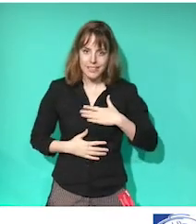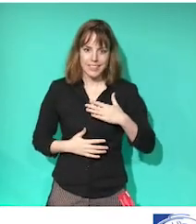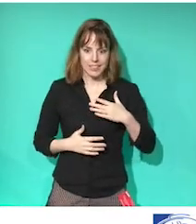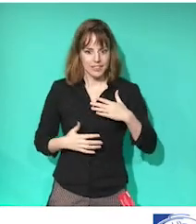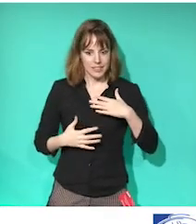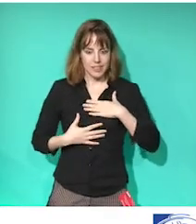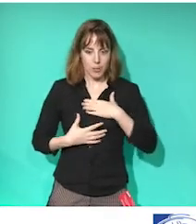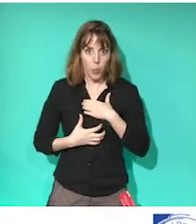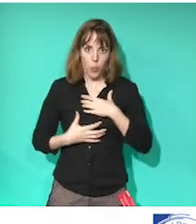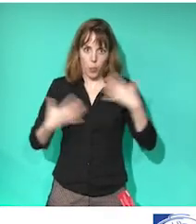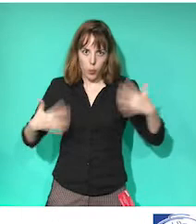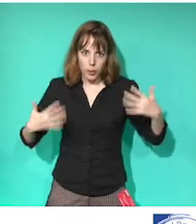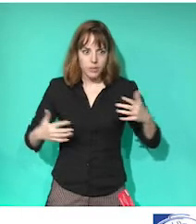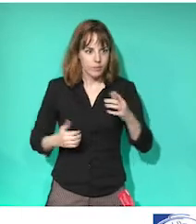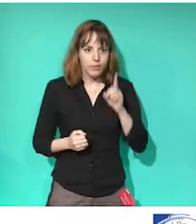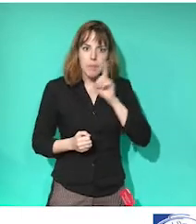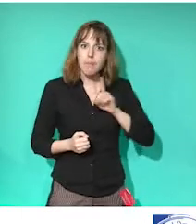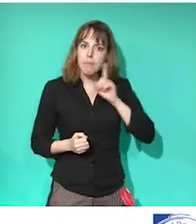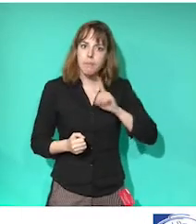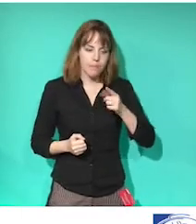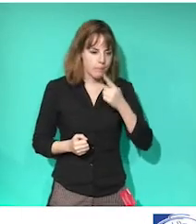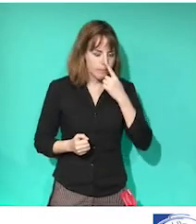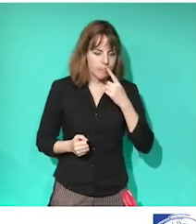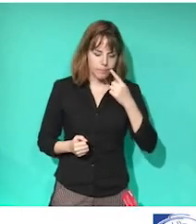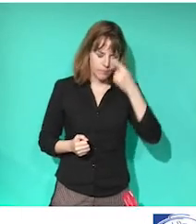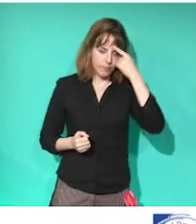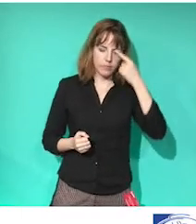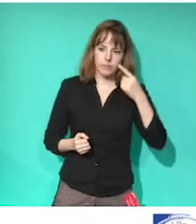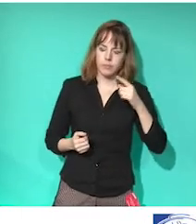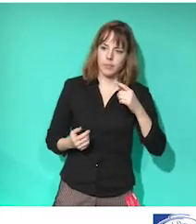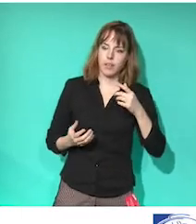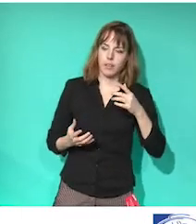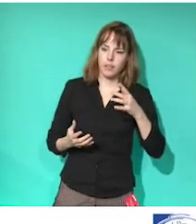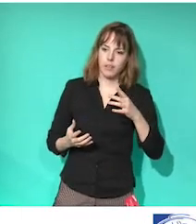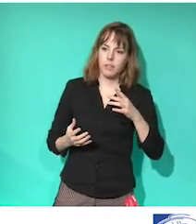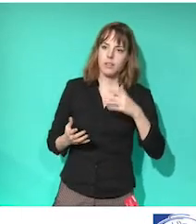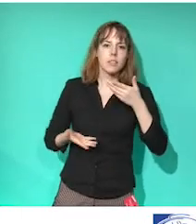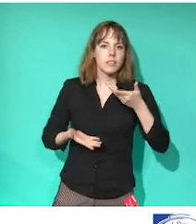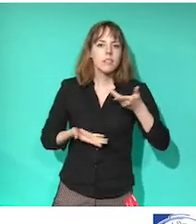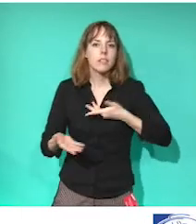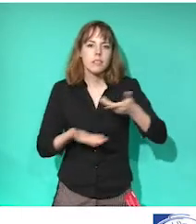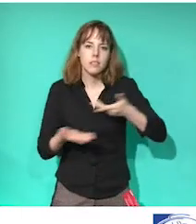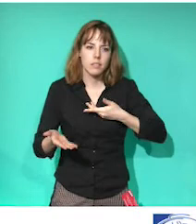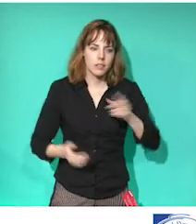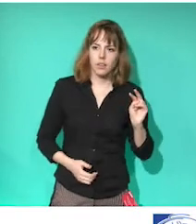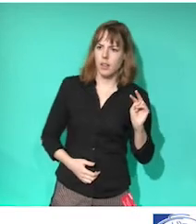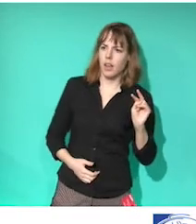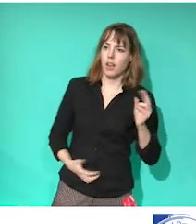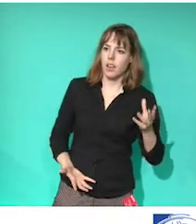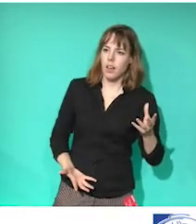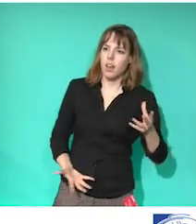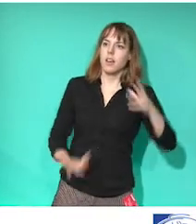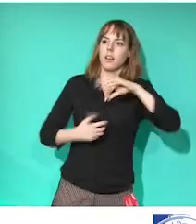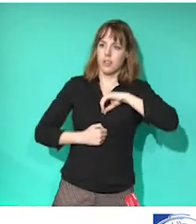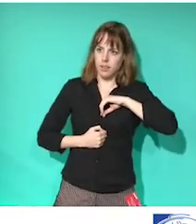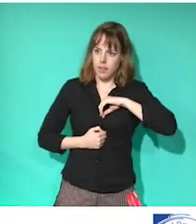ressentent ce que nous disons, des hommes aussi, mais les femmes le vivent dans leur chair, ressentent ce que nous disons et attendaient que